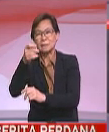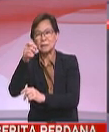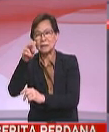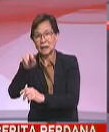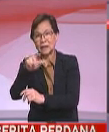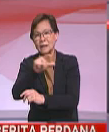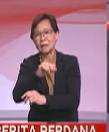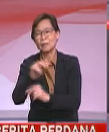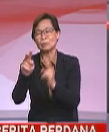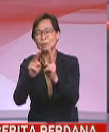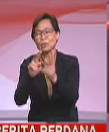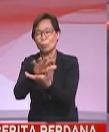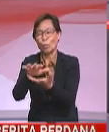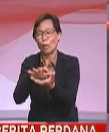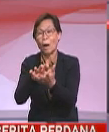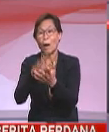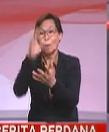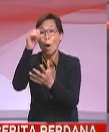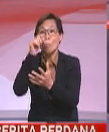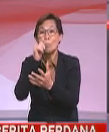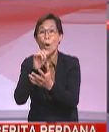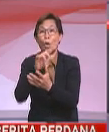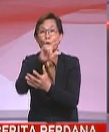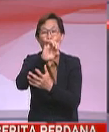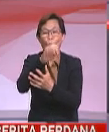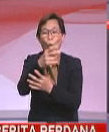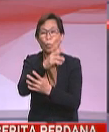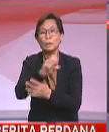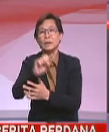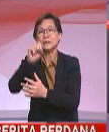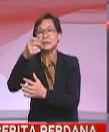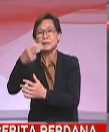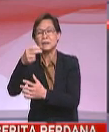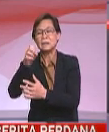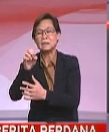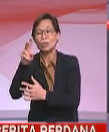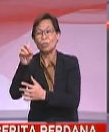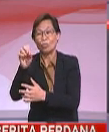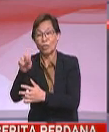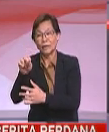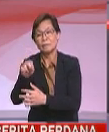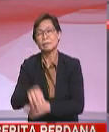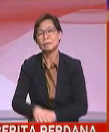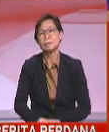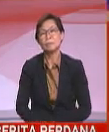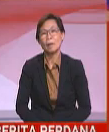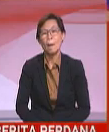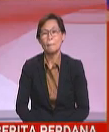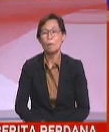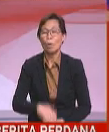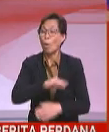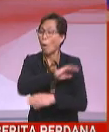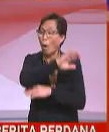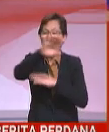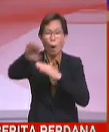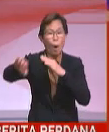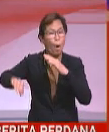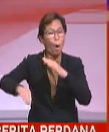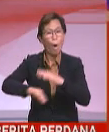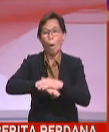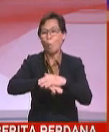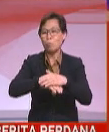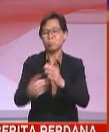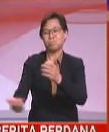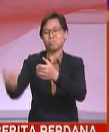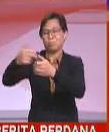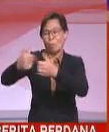dan beregu campuran Ghost dance Hai semua mereka layak